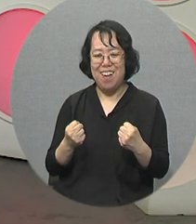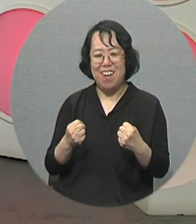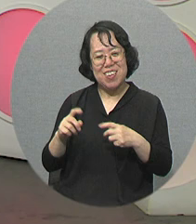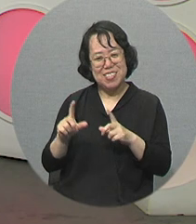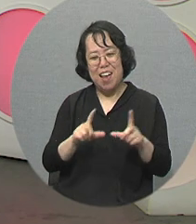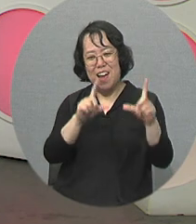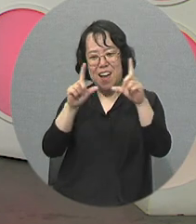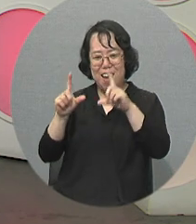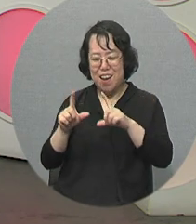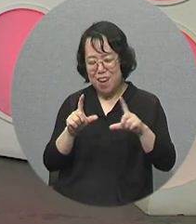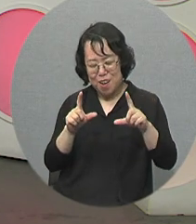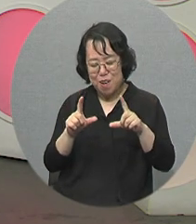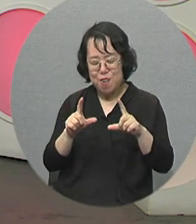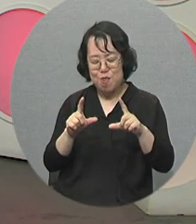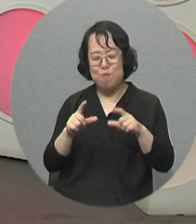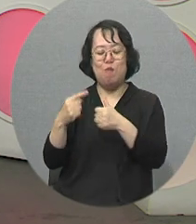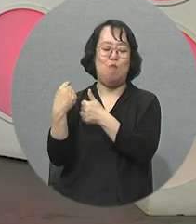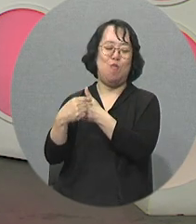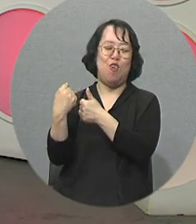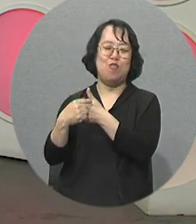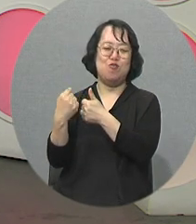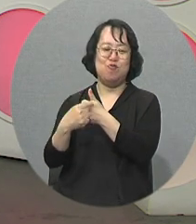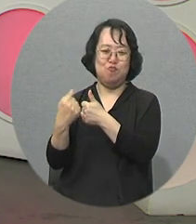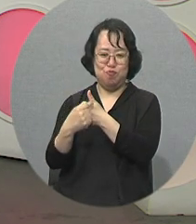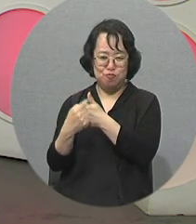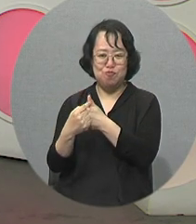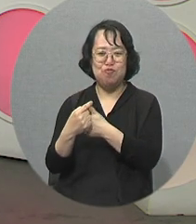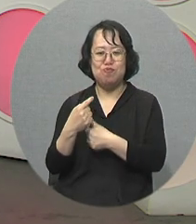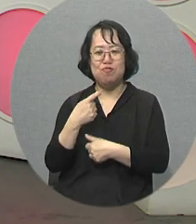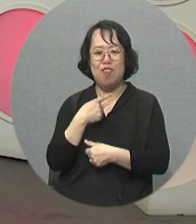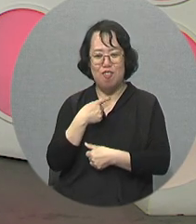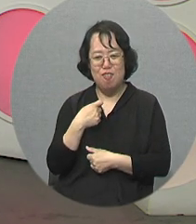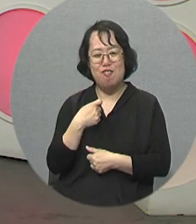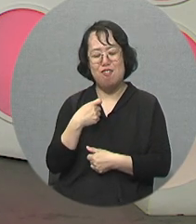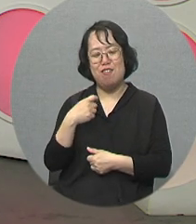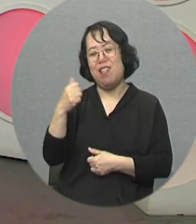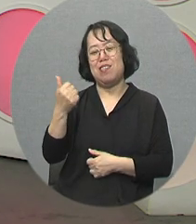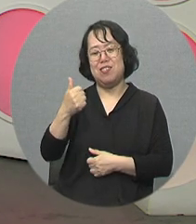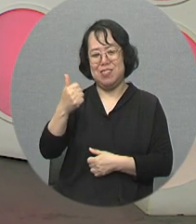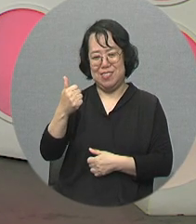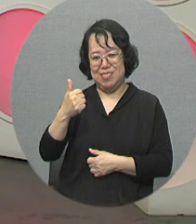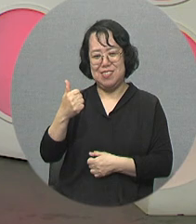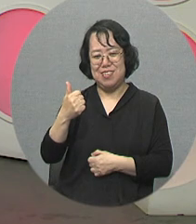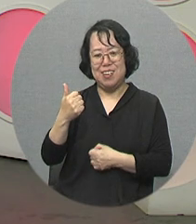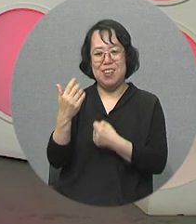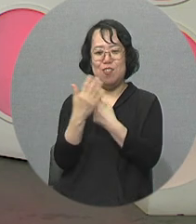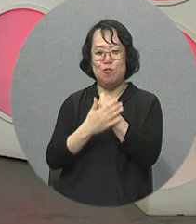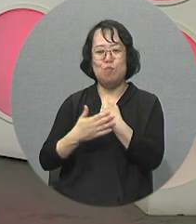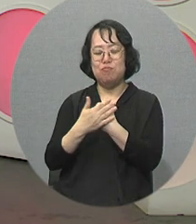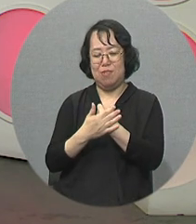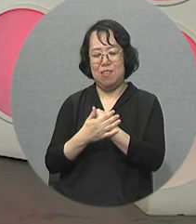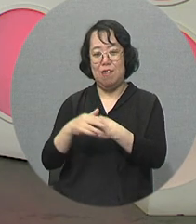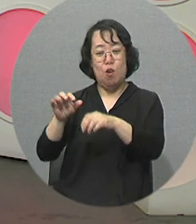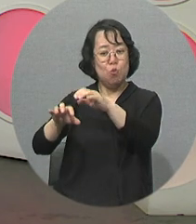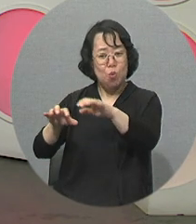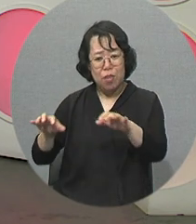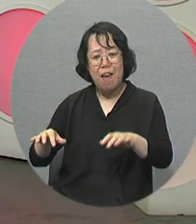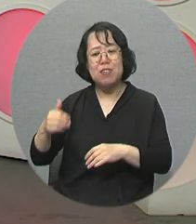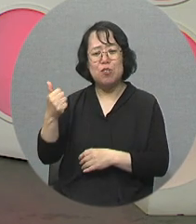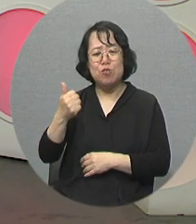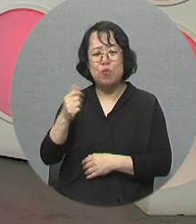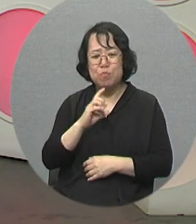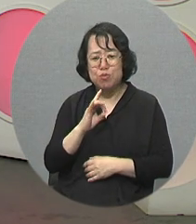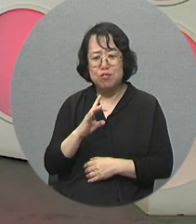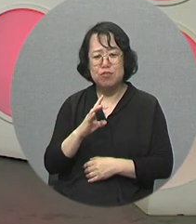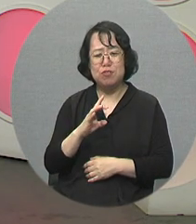거죠. 그 감정이 그 아저씨라는 사람, 이제 흔히 얘기하면 뭐 이웃일 수도 있고 저 멀리.